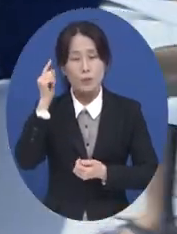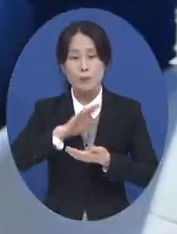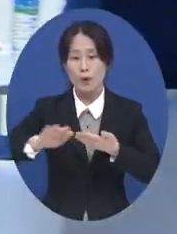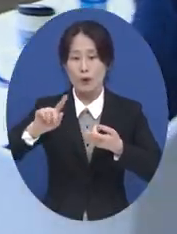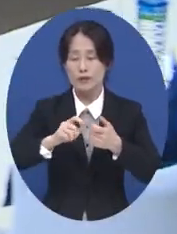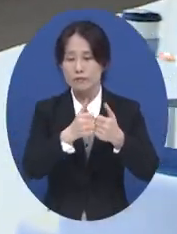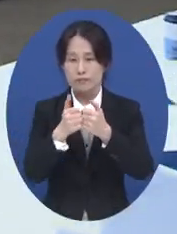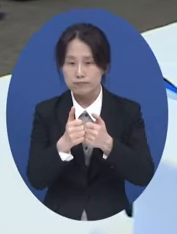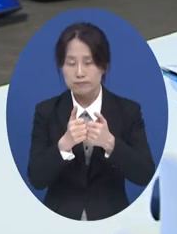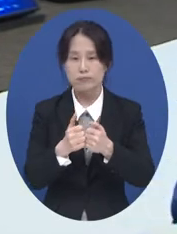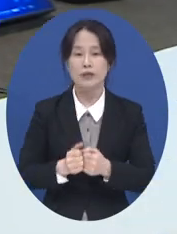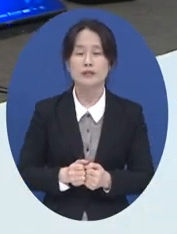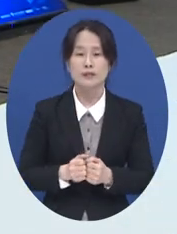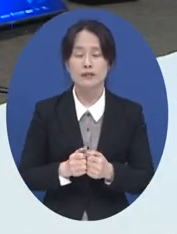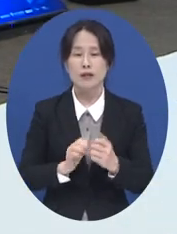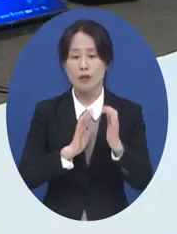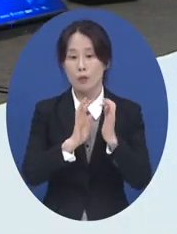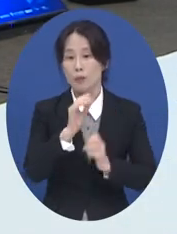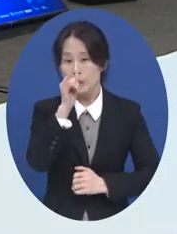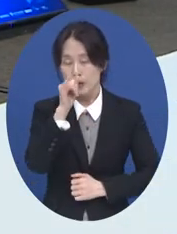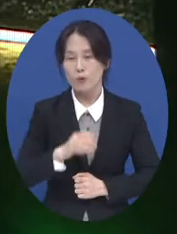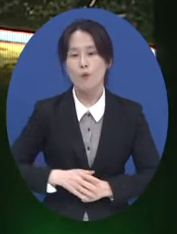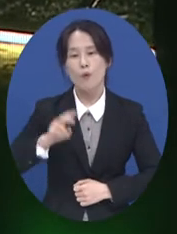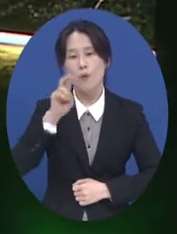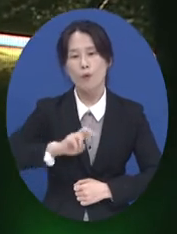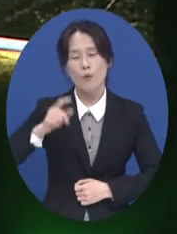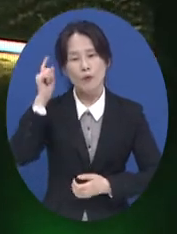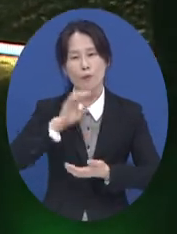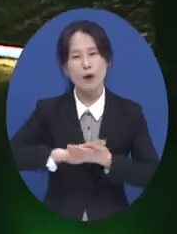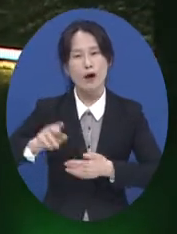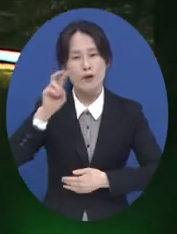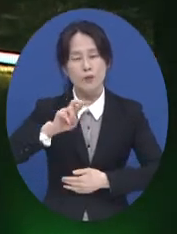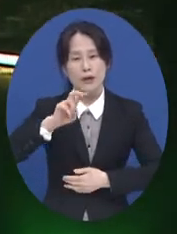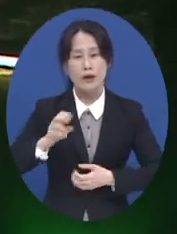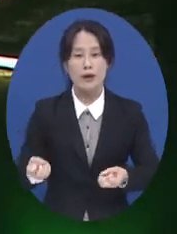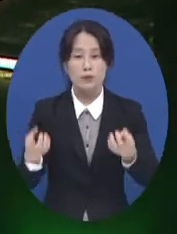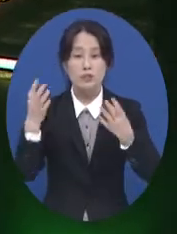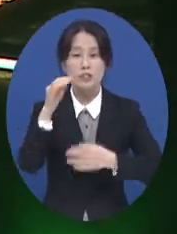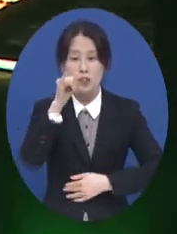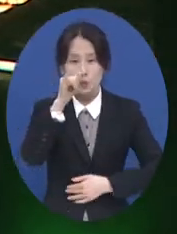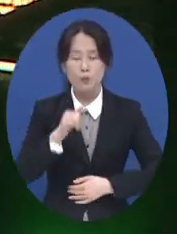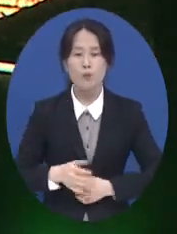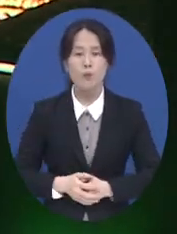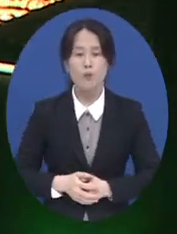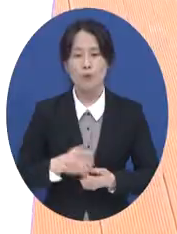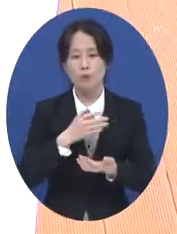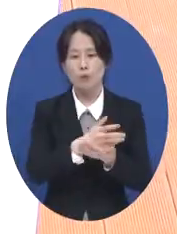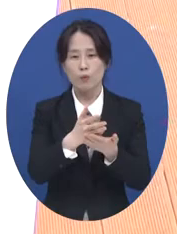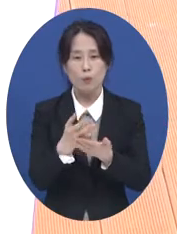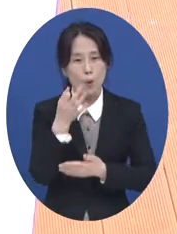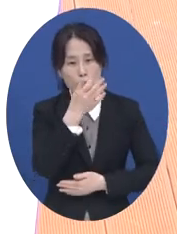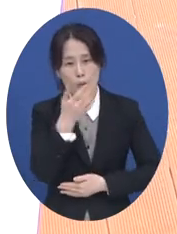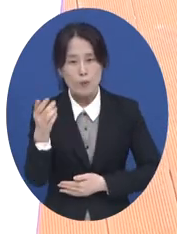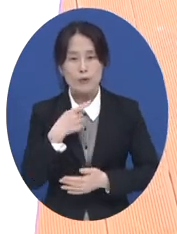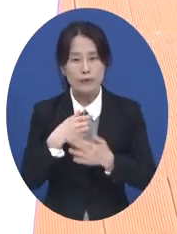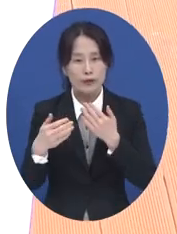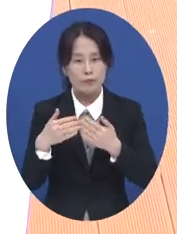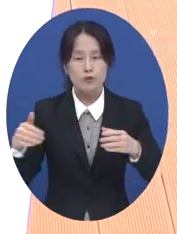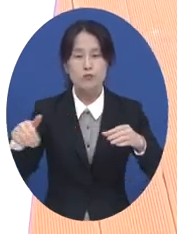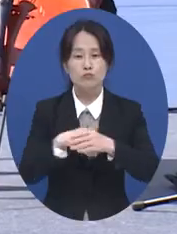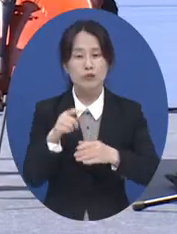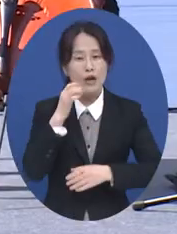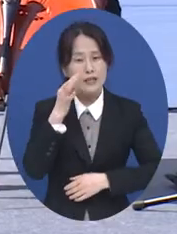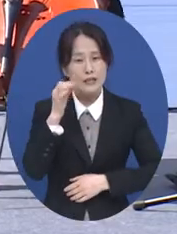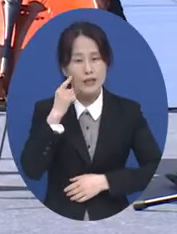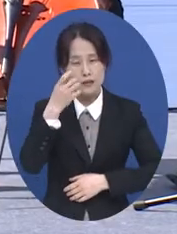평화에 대해 논의하는 dmg 학술포럼 과 음악으로 평화를 노래하는 dmg 콘서트 각종 전시 체험